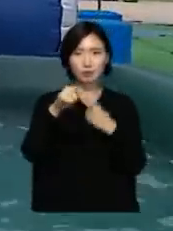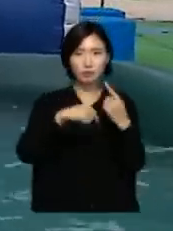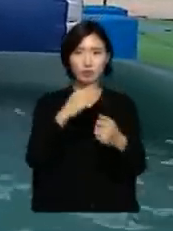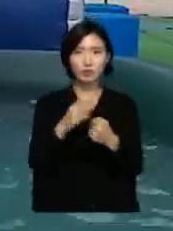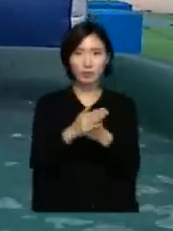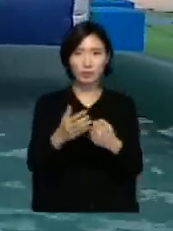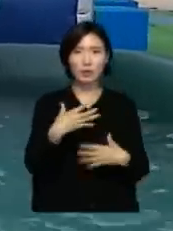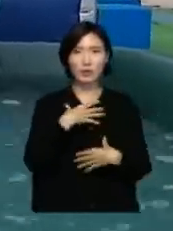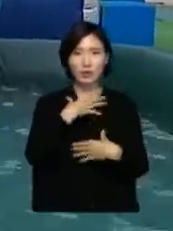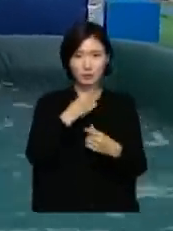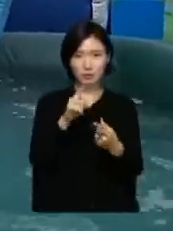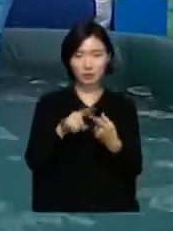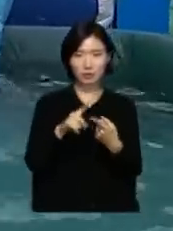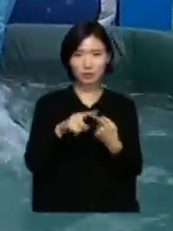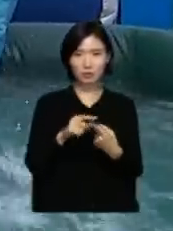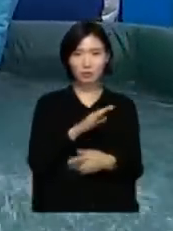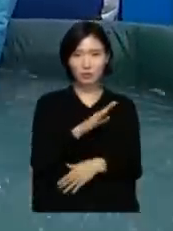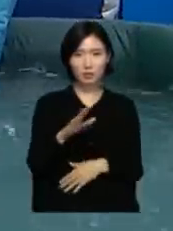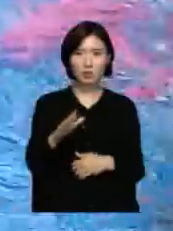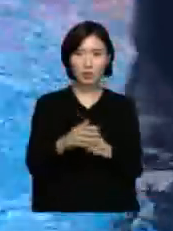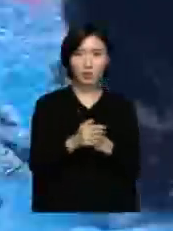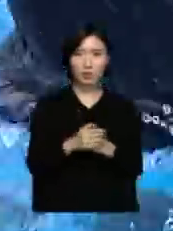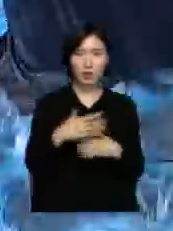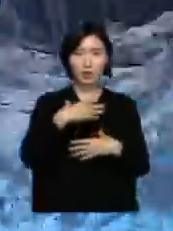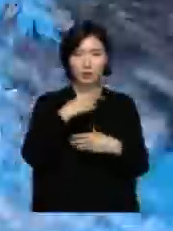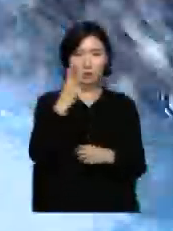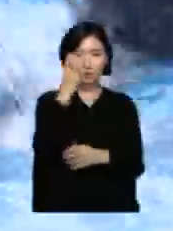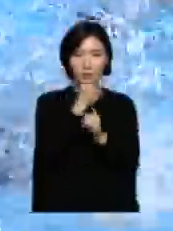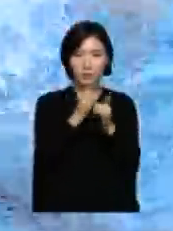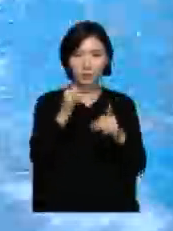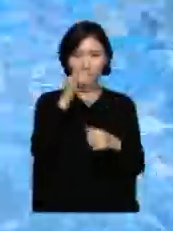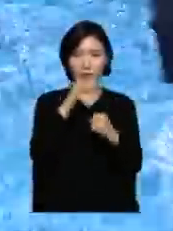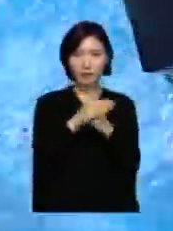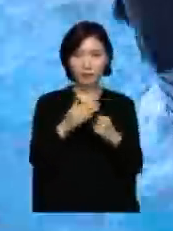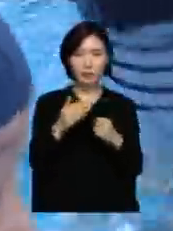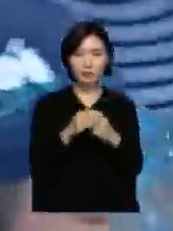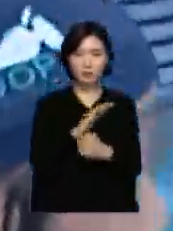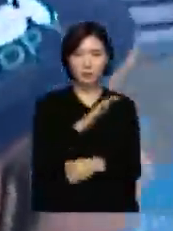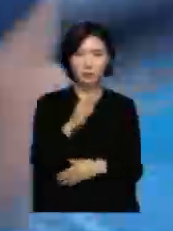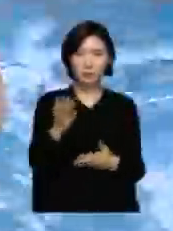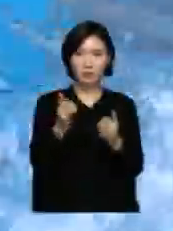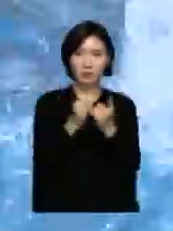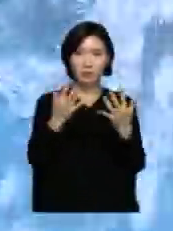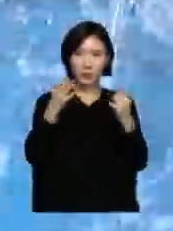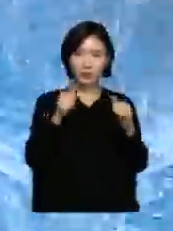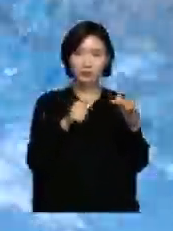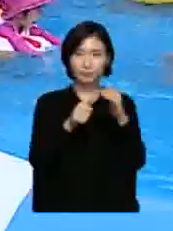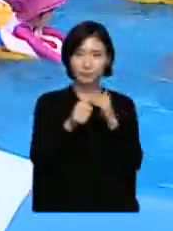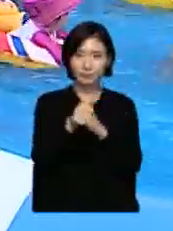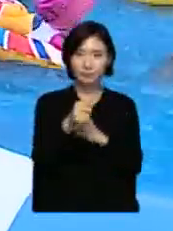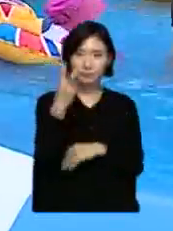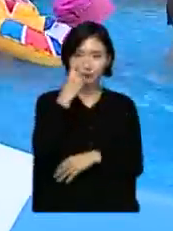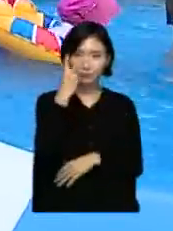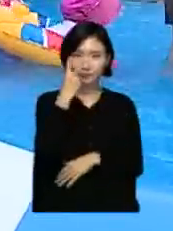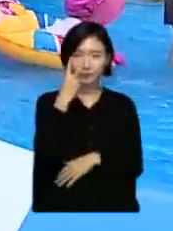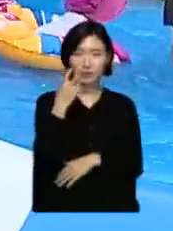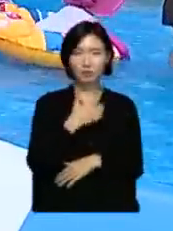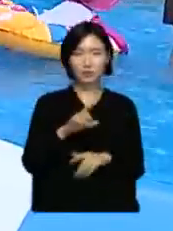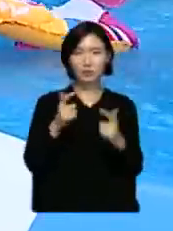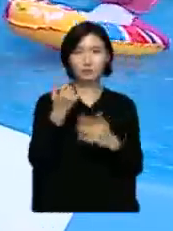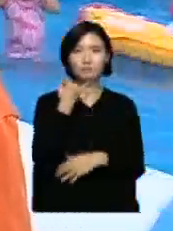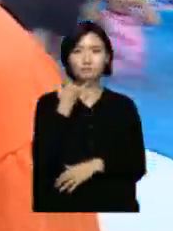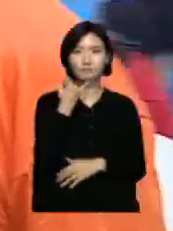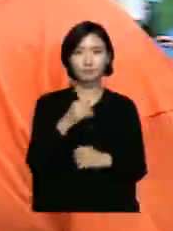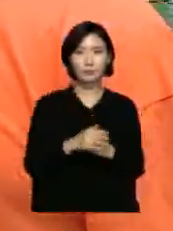그리고 이제 안전 같은 경우에는 저희가 안전 요원들이 또 배치가 되어 있어서 그리고 저희 직원들이 굉장히 많은 수가 나와 있기 때문에 네. 그런 거는 가장 걱정하지 않으셔도